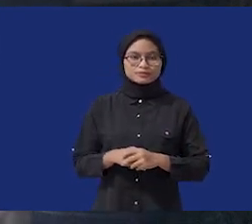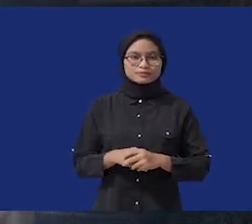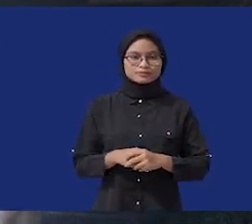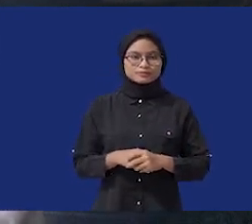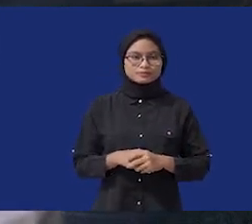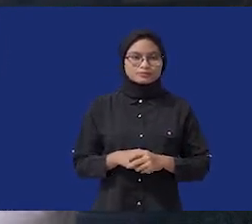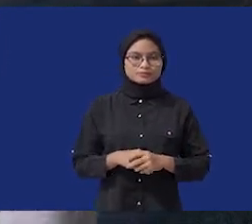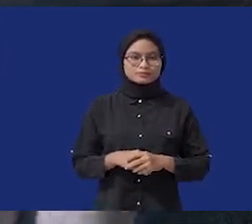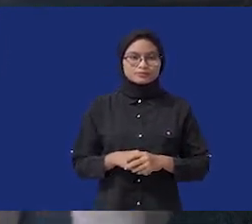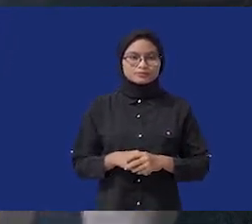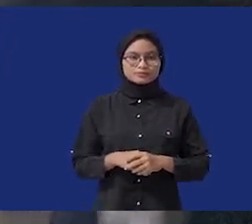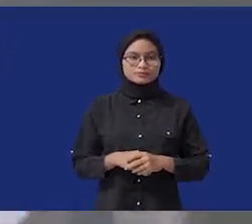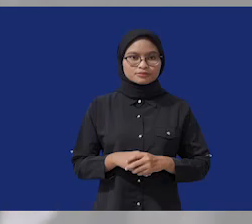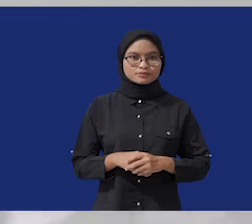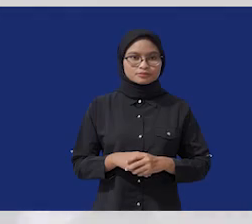jalan.